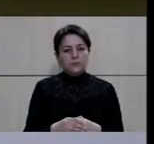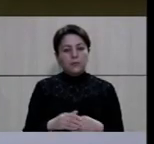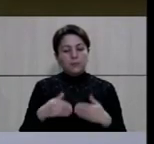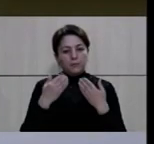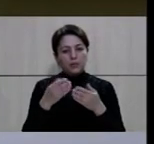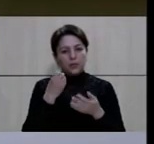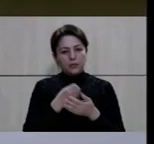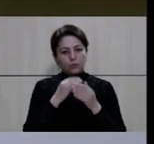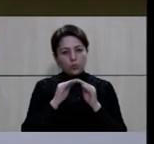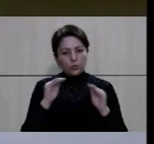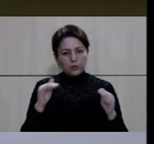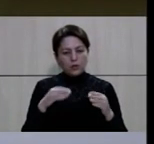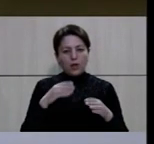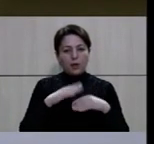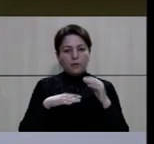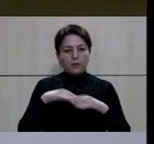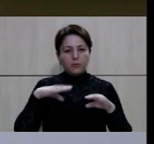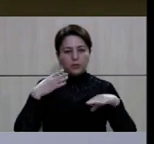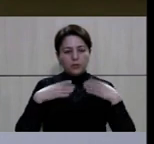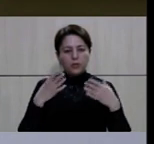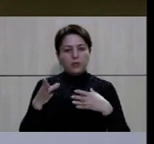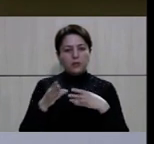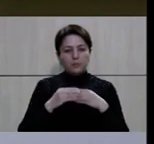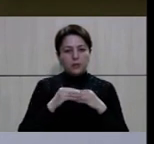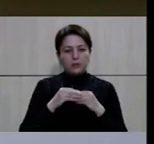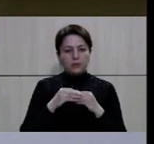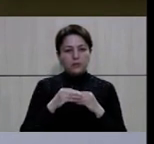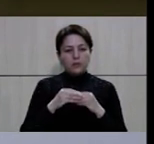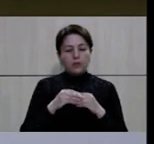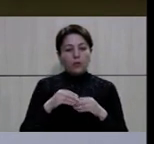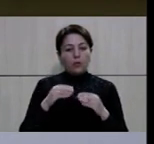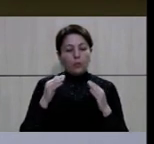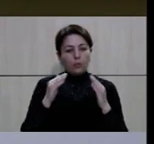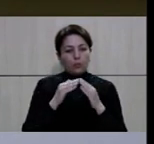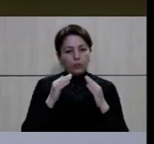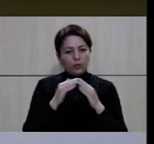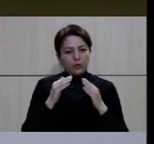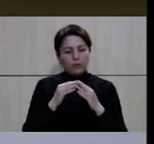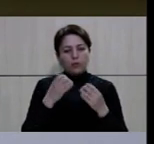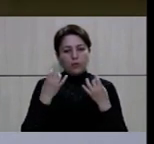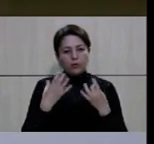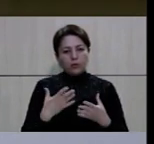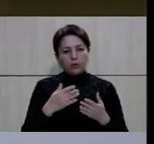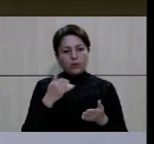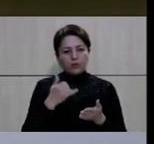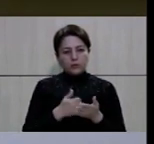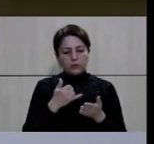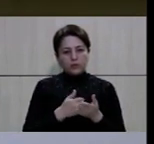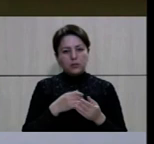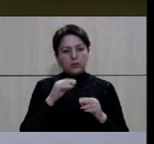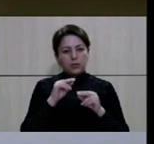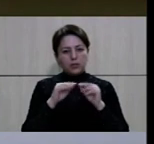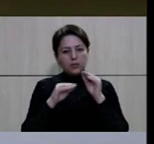Mana aziz o'quvchilar, amaliy mashg'ulotda sizlar bilan birgalikda uy sharoitida oddiy kavsharlagichni